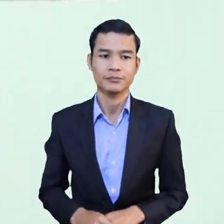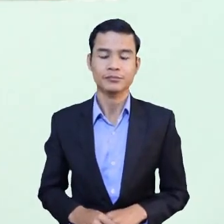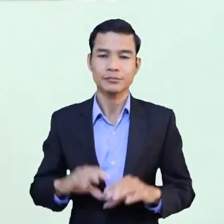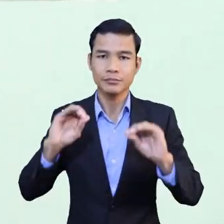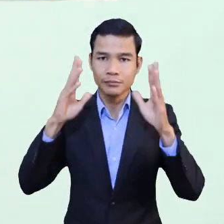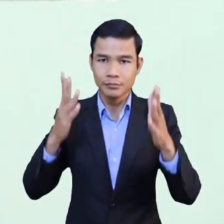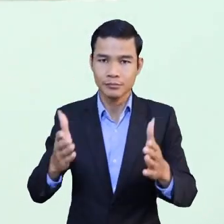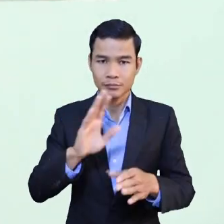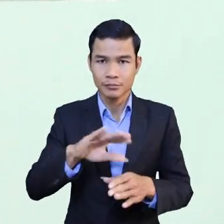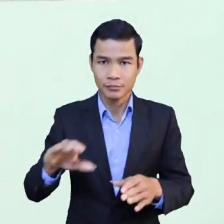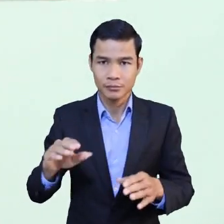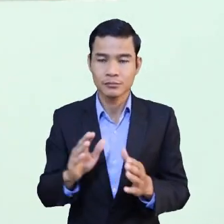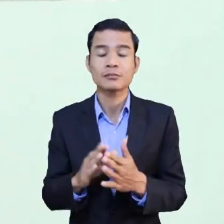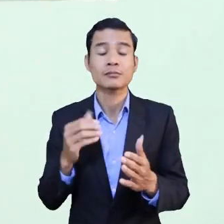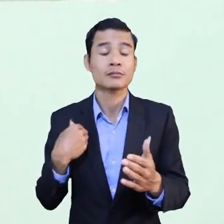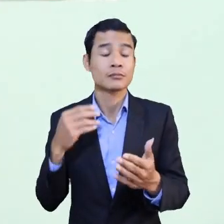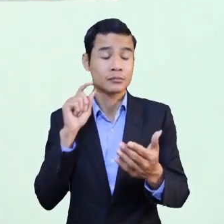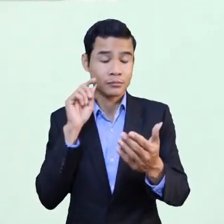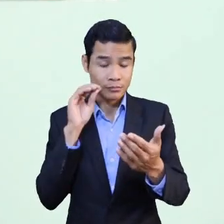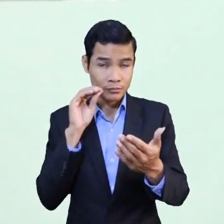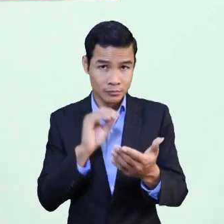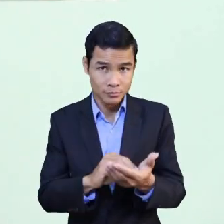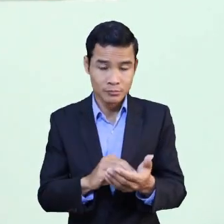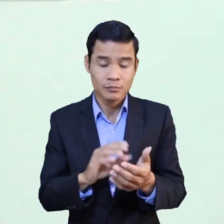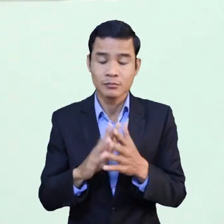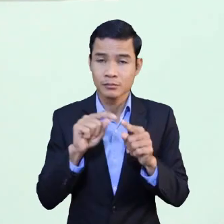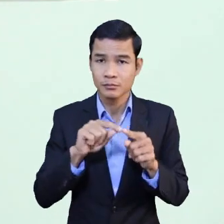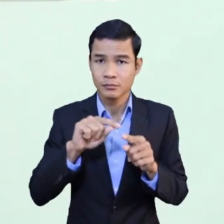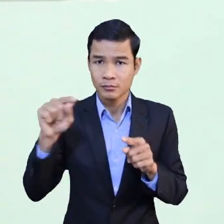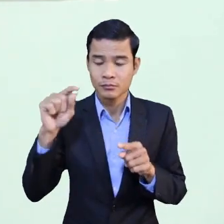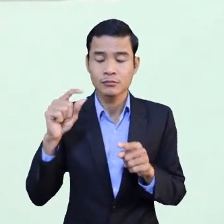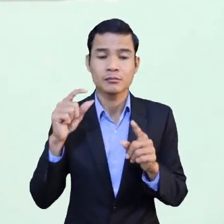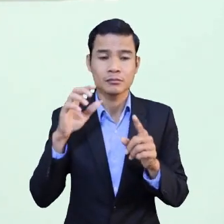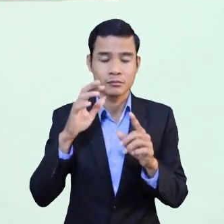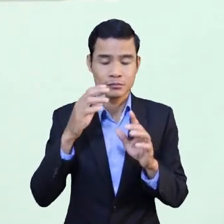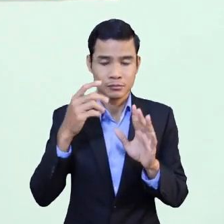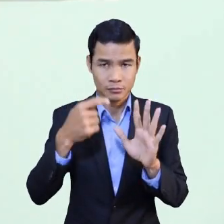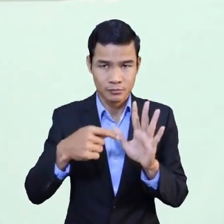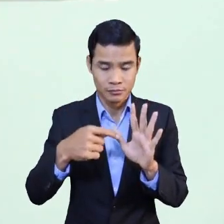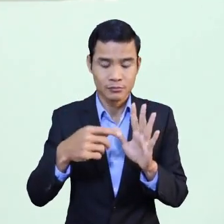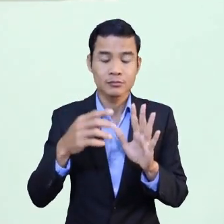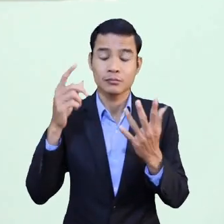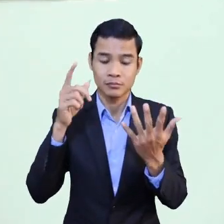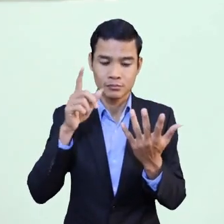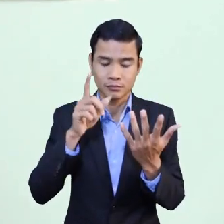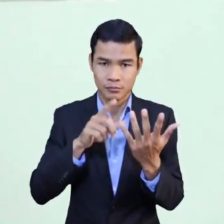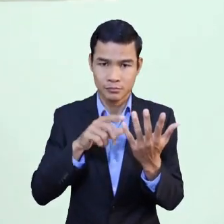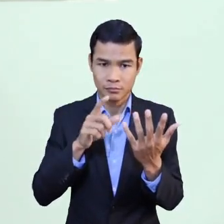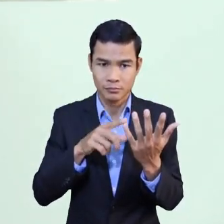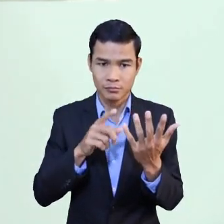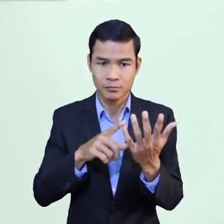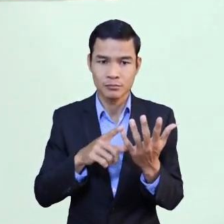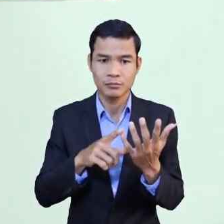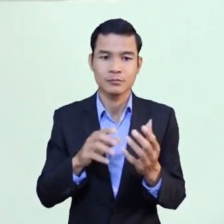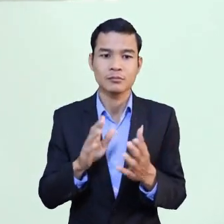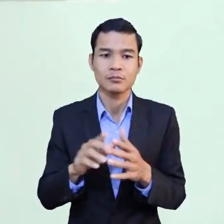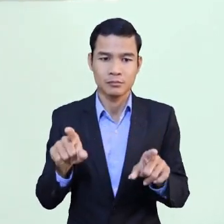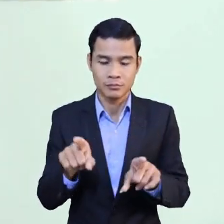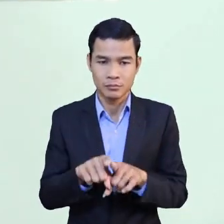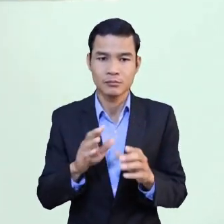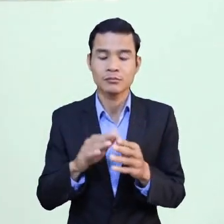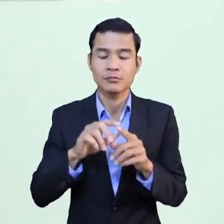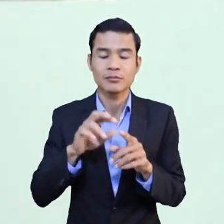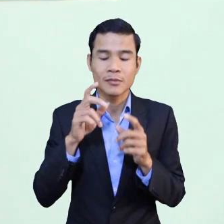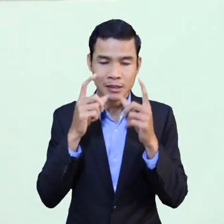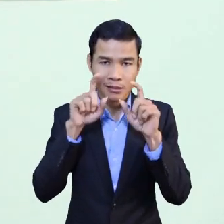អញ្ចឹងអ្នកគ្រូដាក់ឲ្យចាំស្រាក់ចាស្រាក់ទី2នេះគឺស្រាក់អ៊ីហើយអ្នកគ្រូគូសភ្ជាប់ទៅនឹងរូបកូន